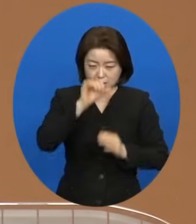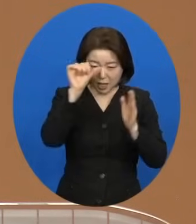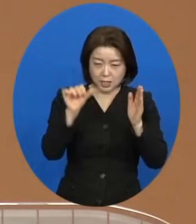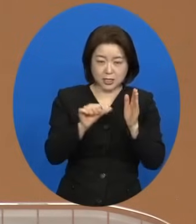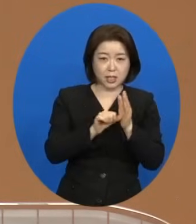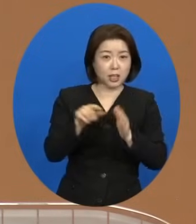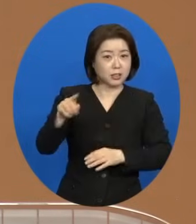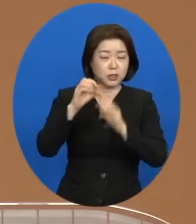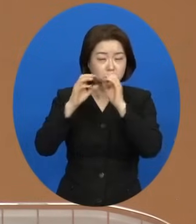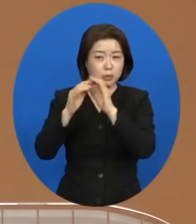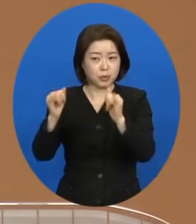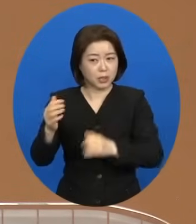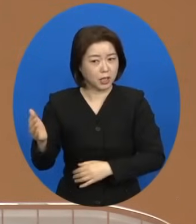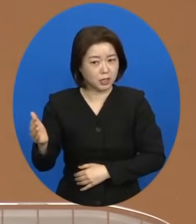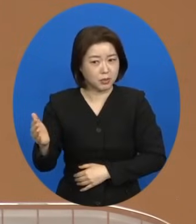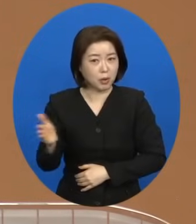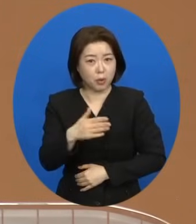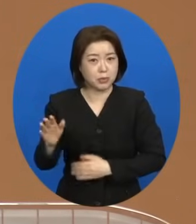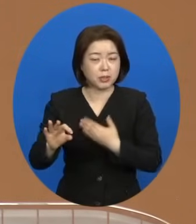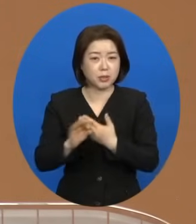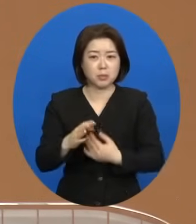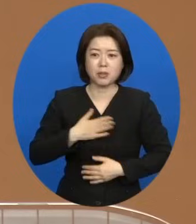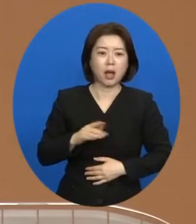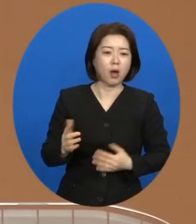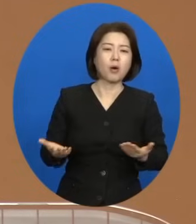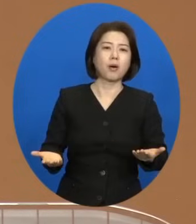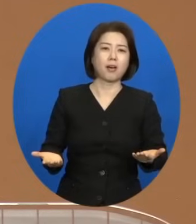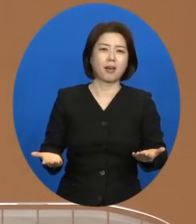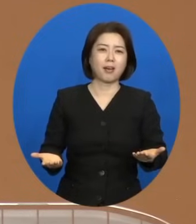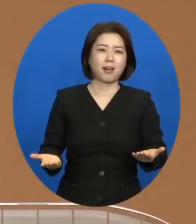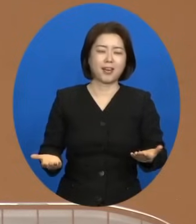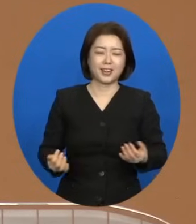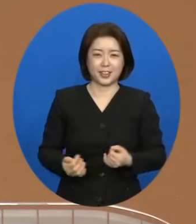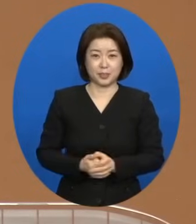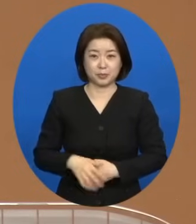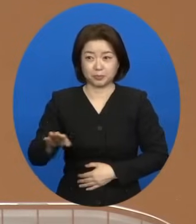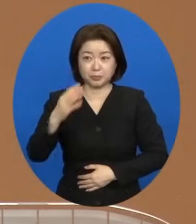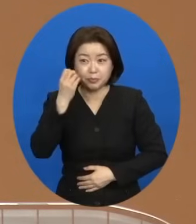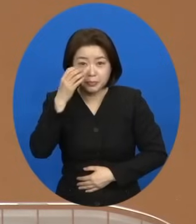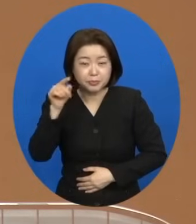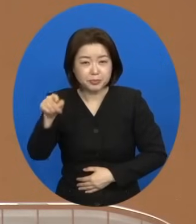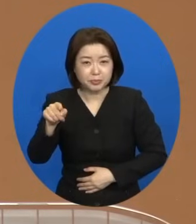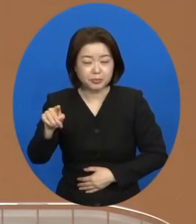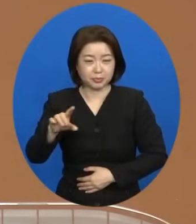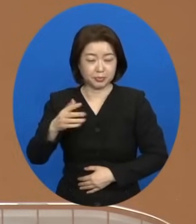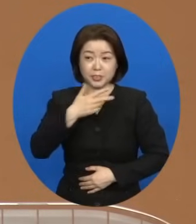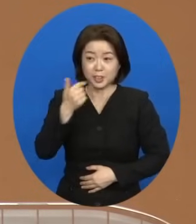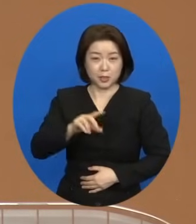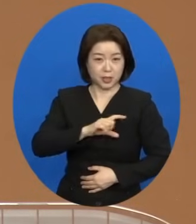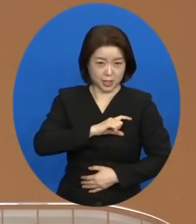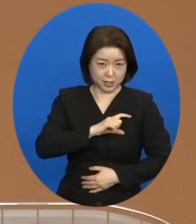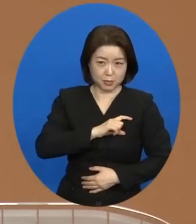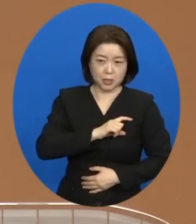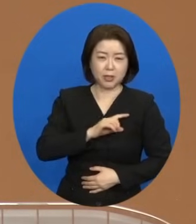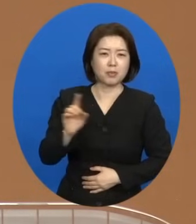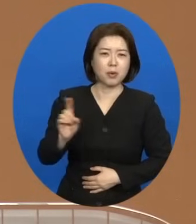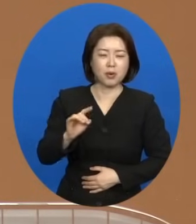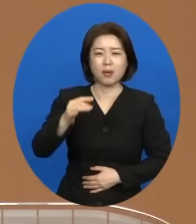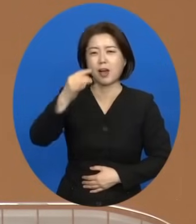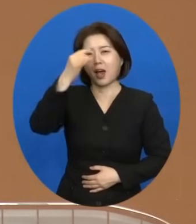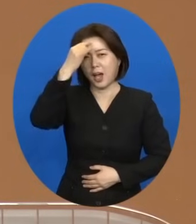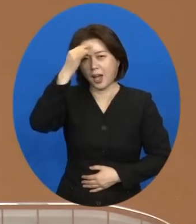없었다라는 어땠을까 생각이 들 정도로 근데 이분이 공교롭게 영어 이름이 뭘까요 한나입니다